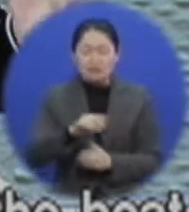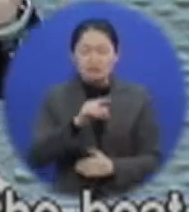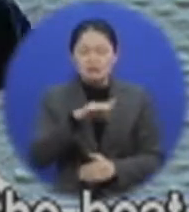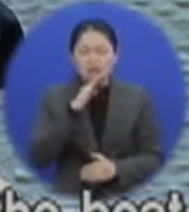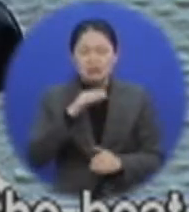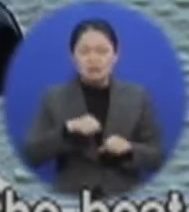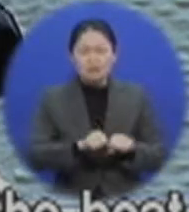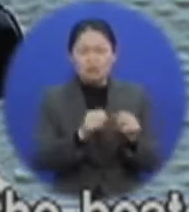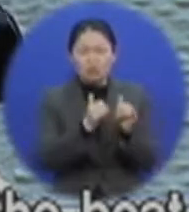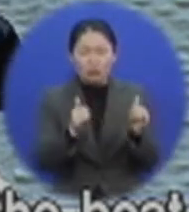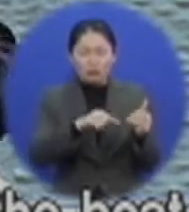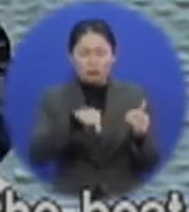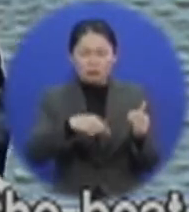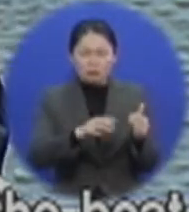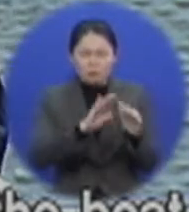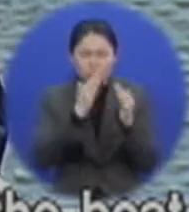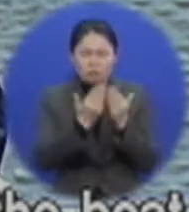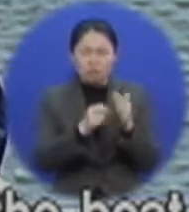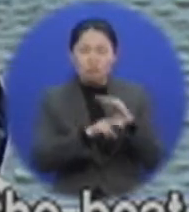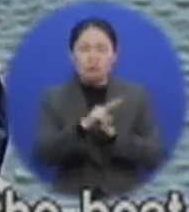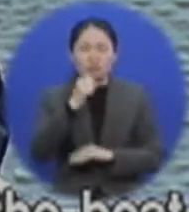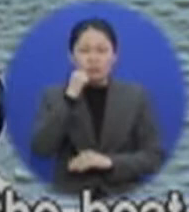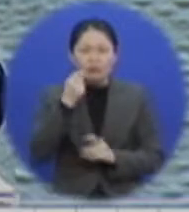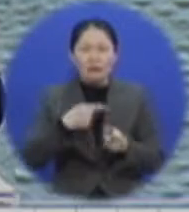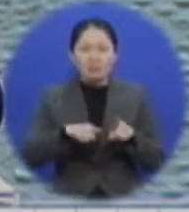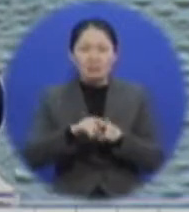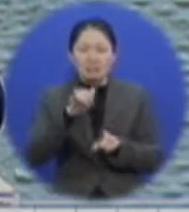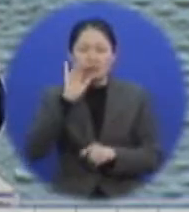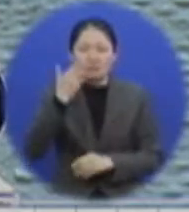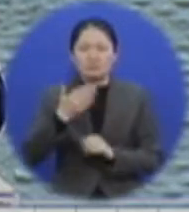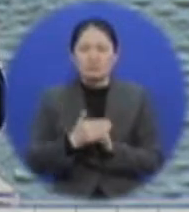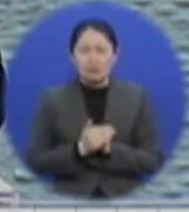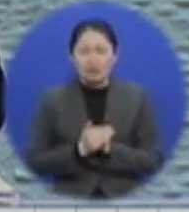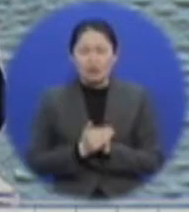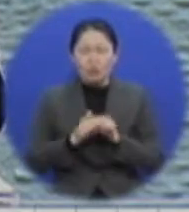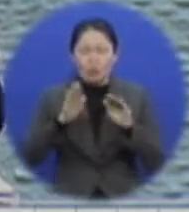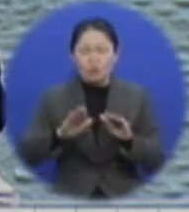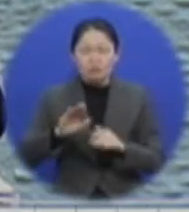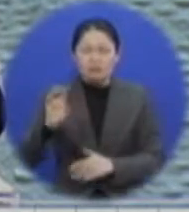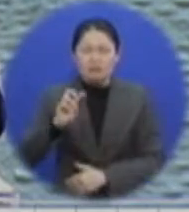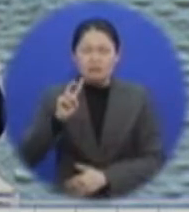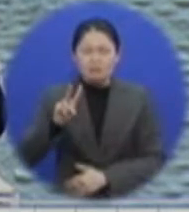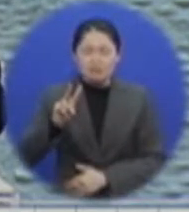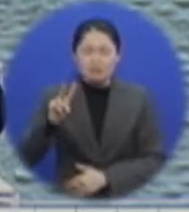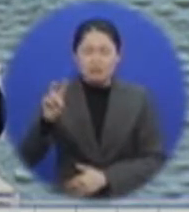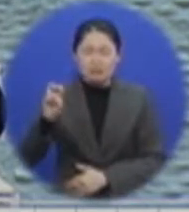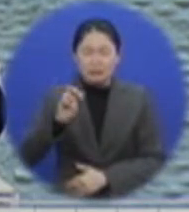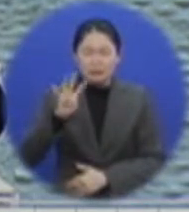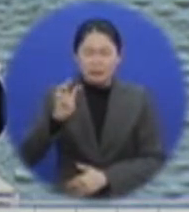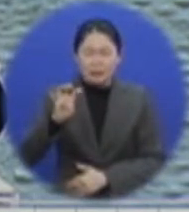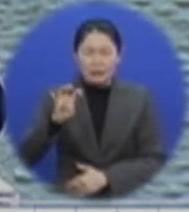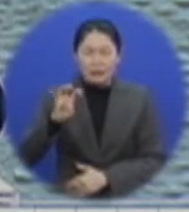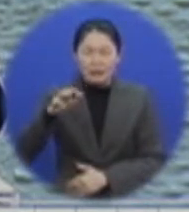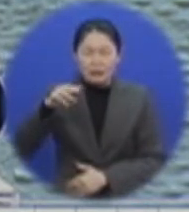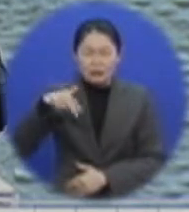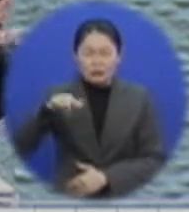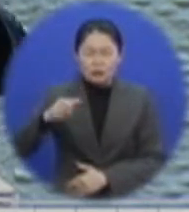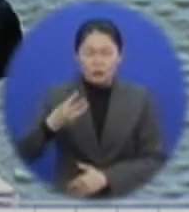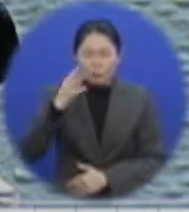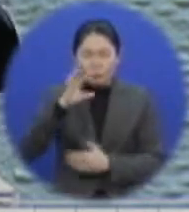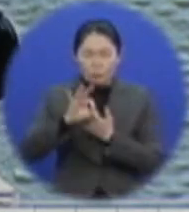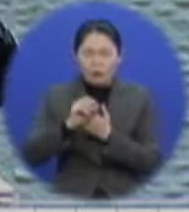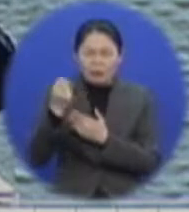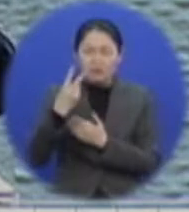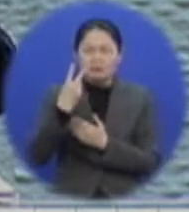급에 가치 있게 되었습니다 오늘 본문의 42 절에서 4 14절에 또 한번 그